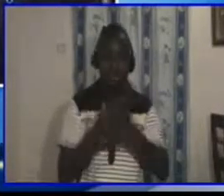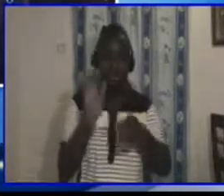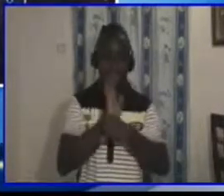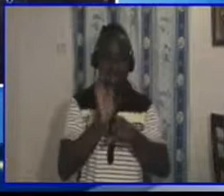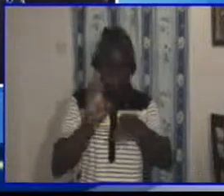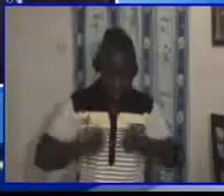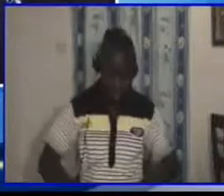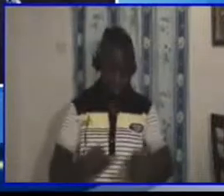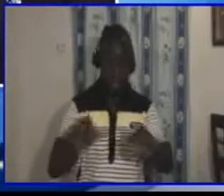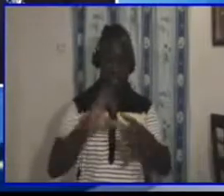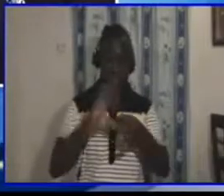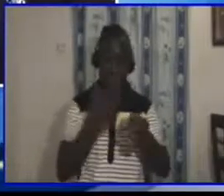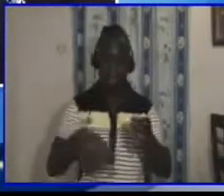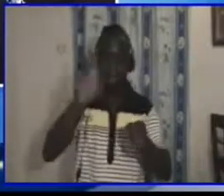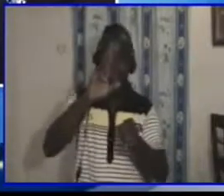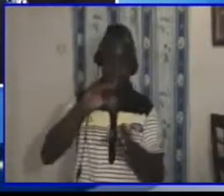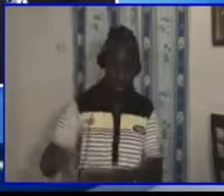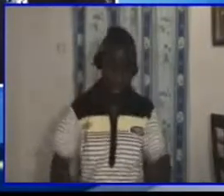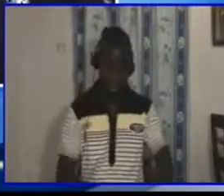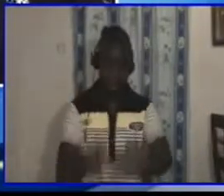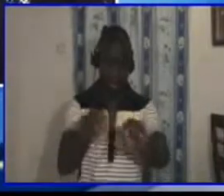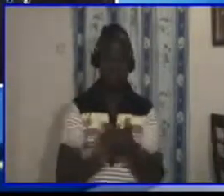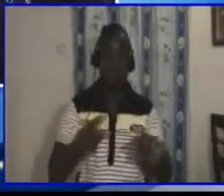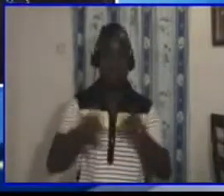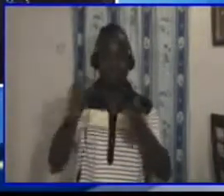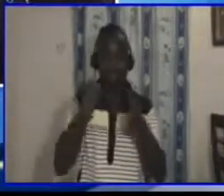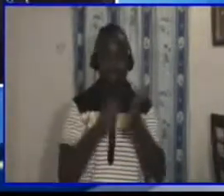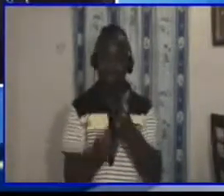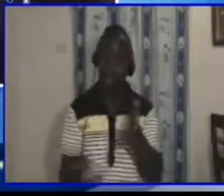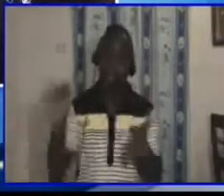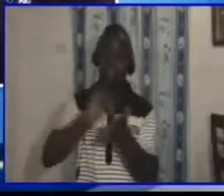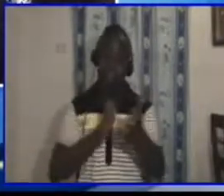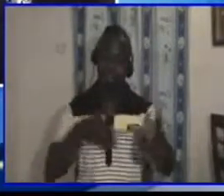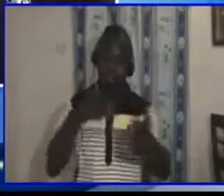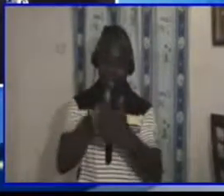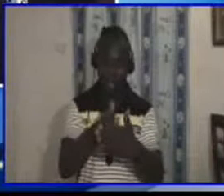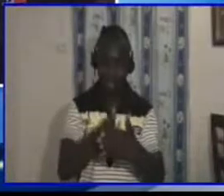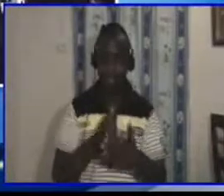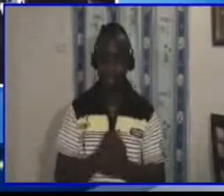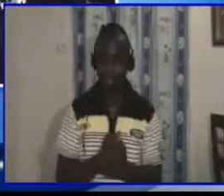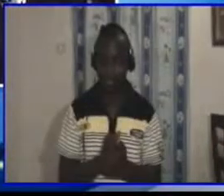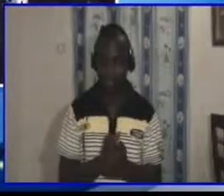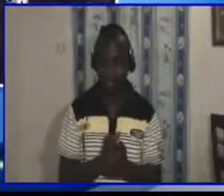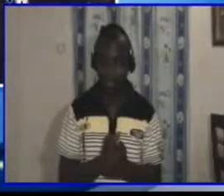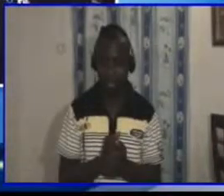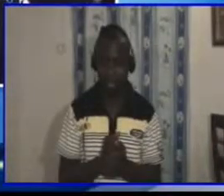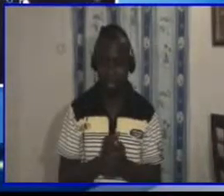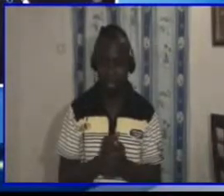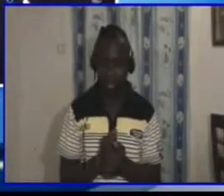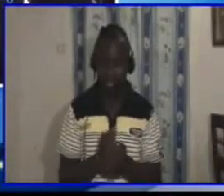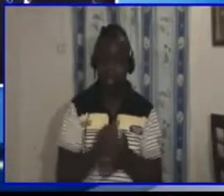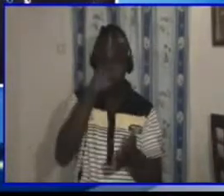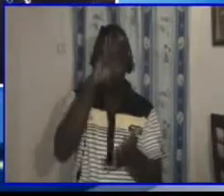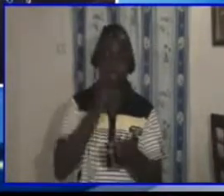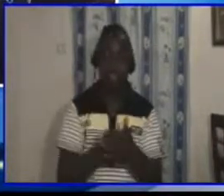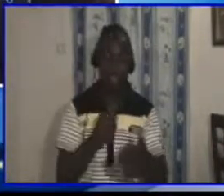di lasciare che tutte le chiese vadano per le loro vie ma il tempo è